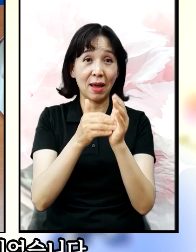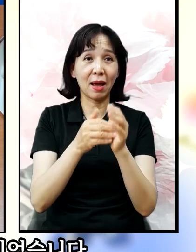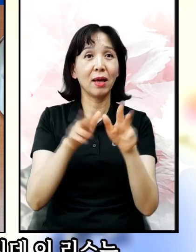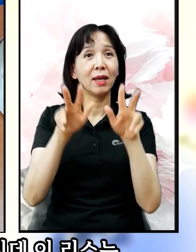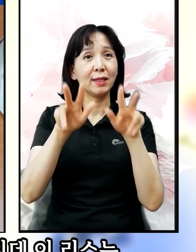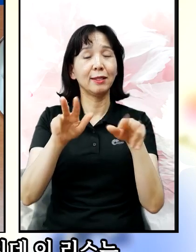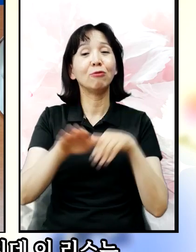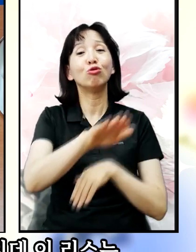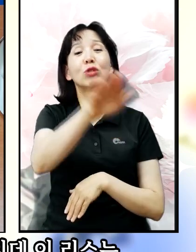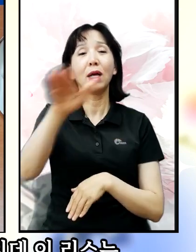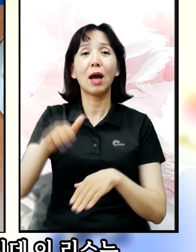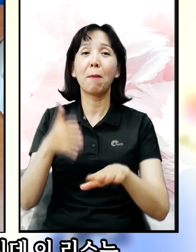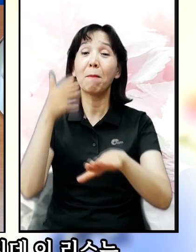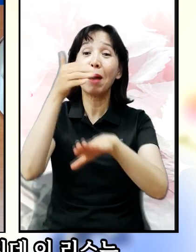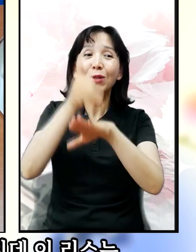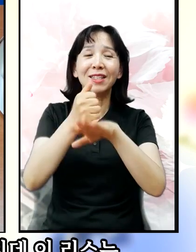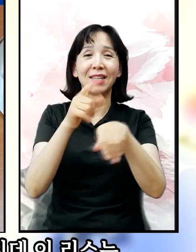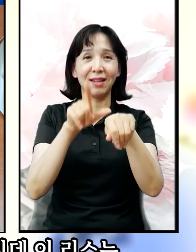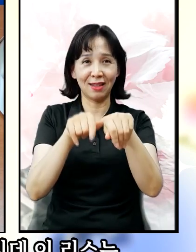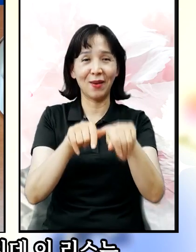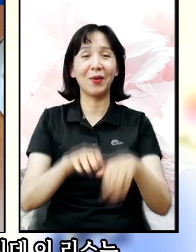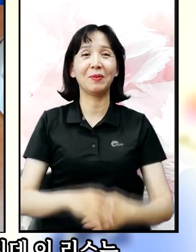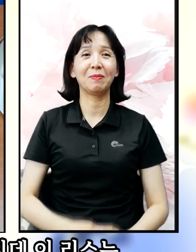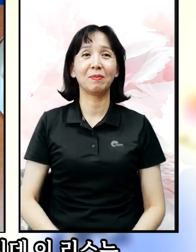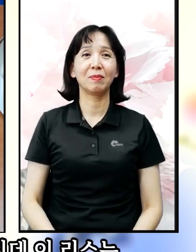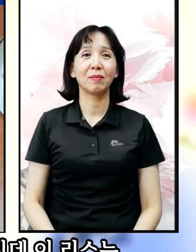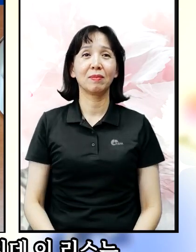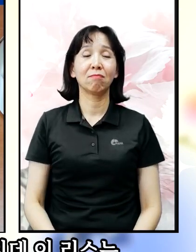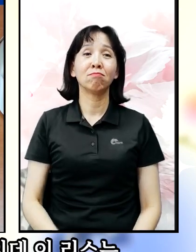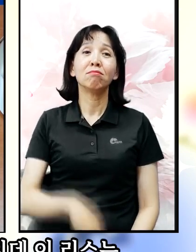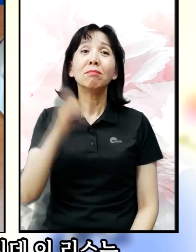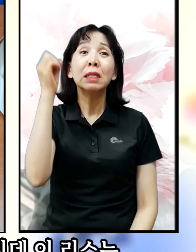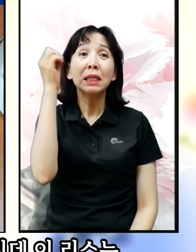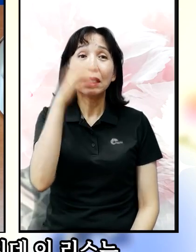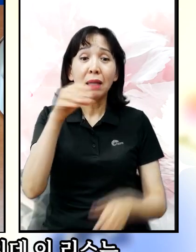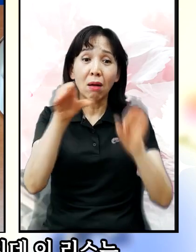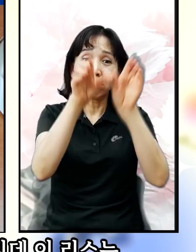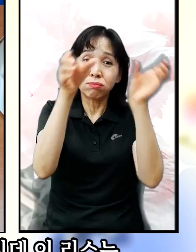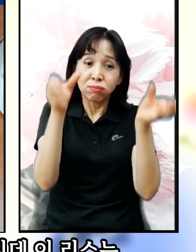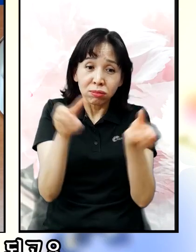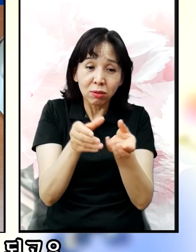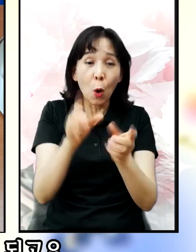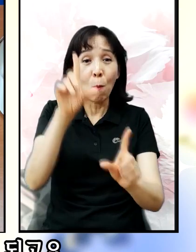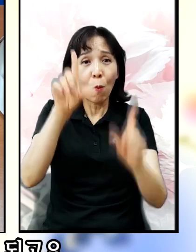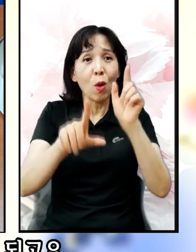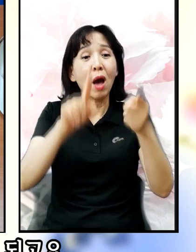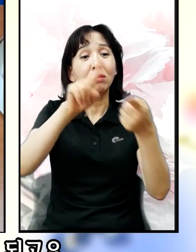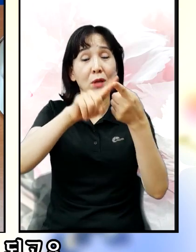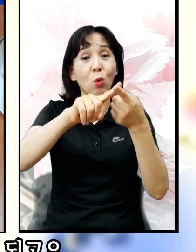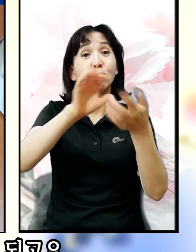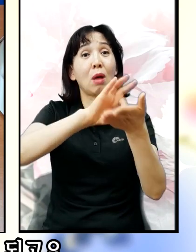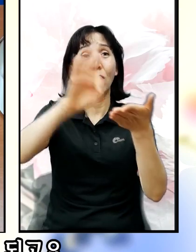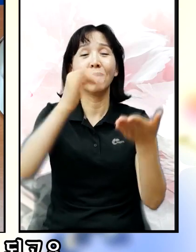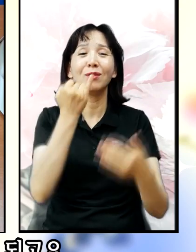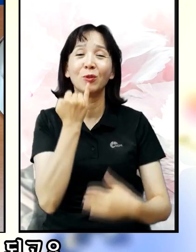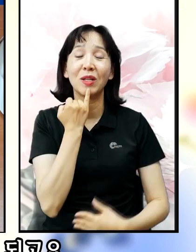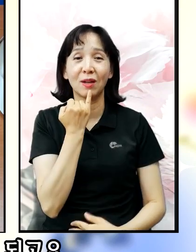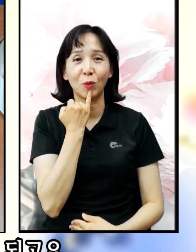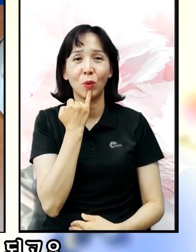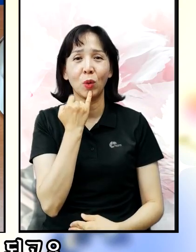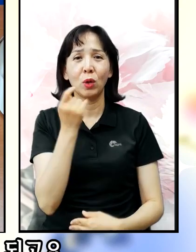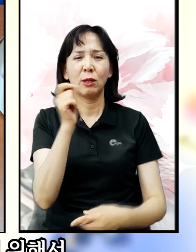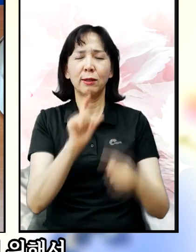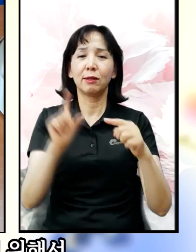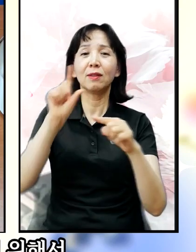되었습니다. 이제는 우리가 마무리를 해줄 시간인데, 그냥 요 리스 요 상태로만 그냥 사용을 하셔도